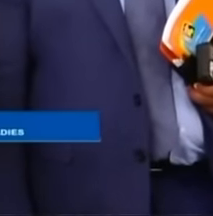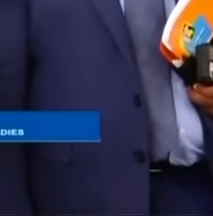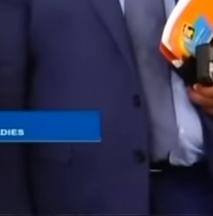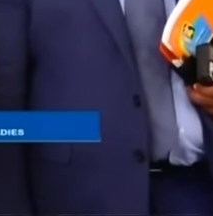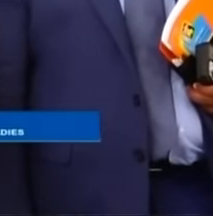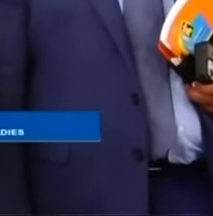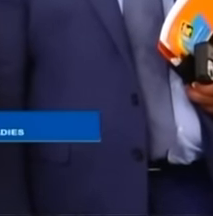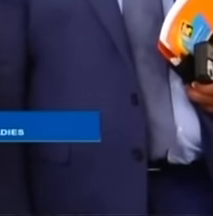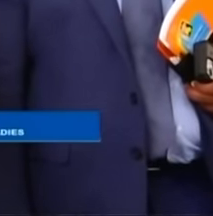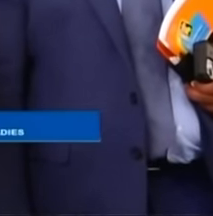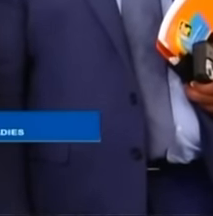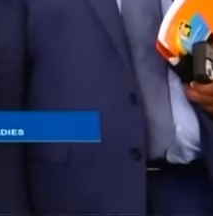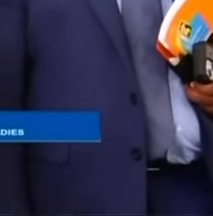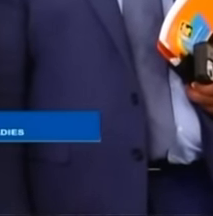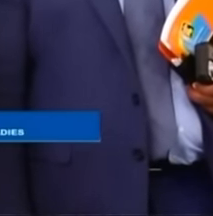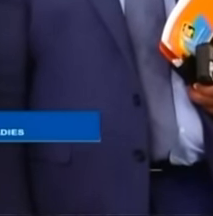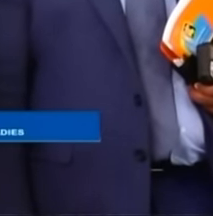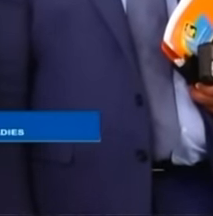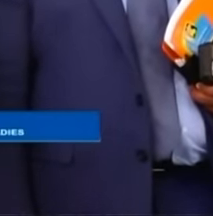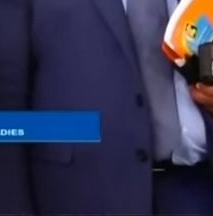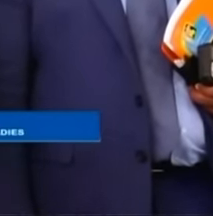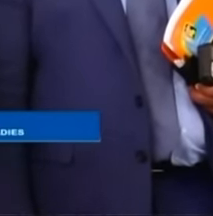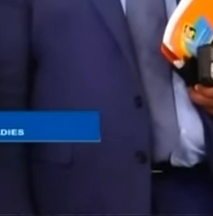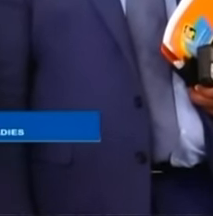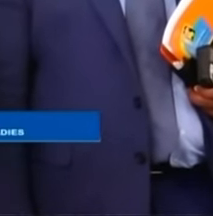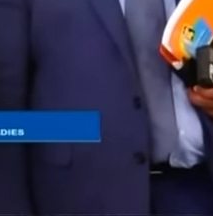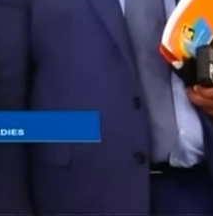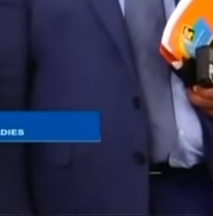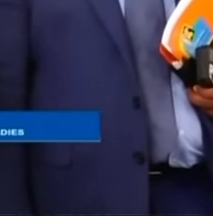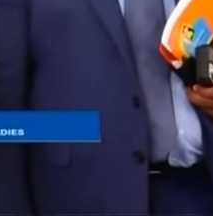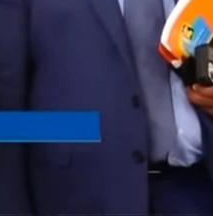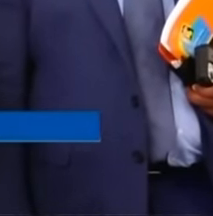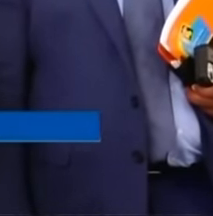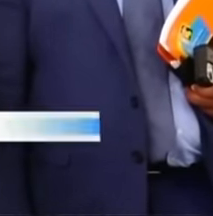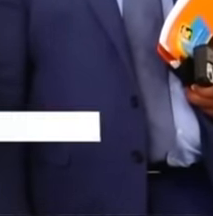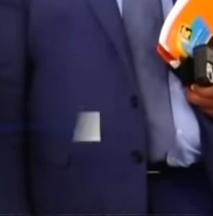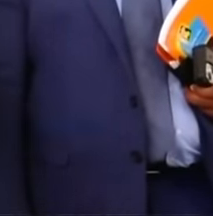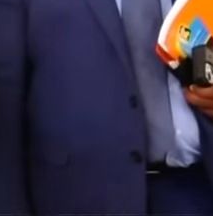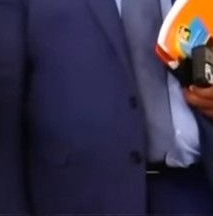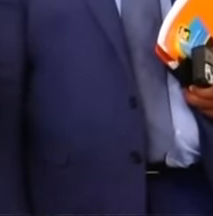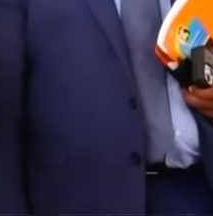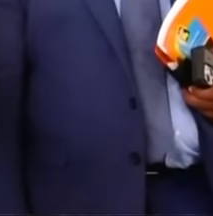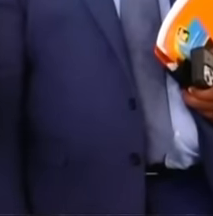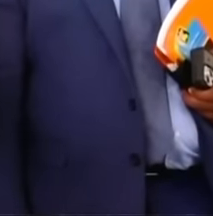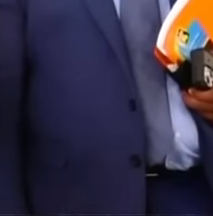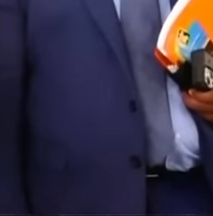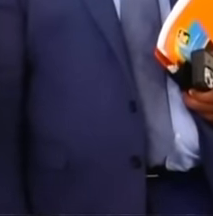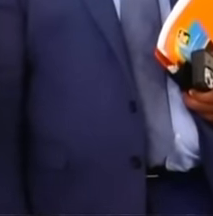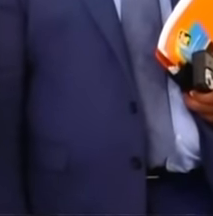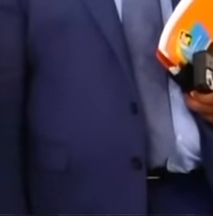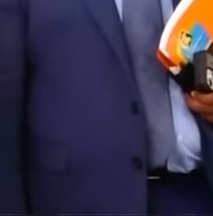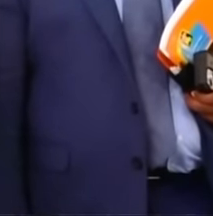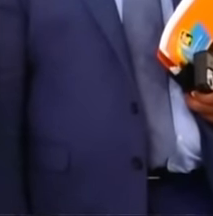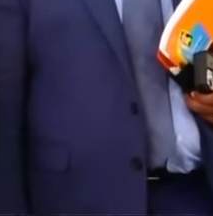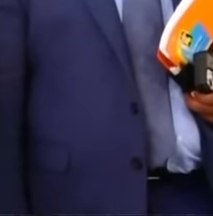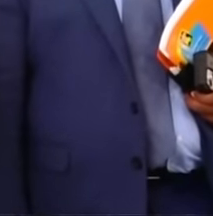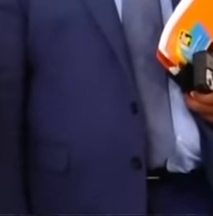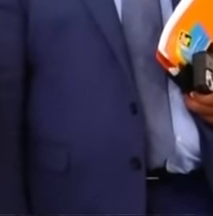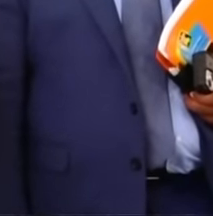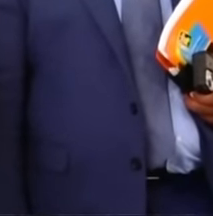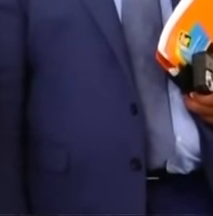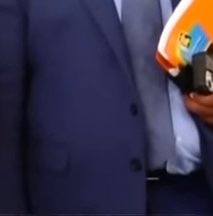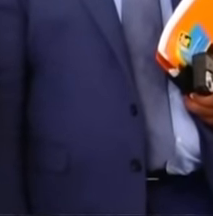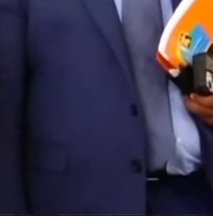niveau du continent africain. Et en déclarant cela, ça nous permet de mobiliser toutes les ressources